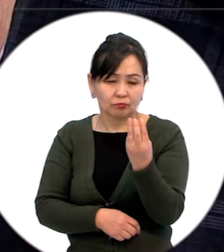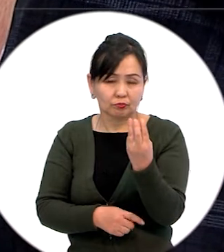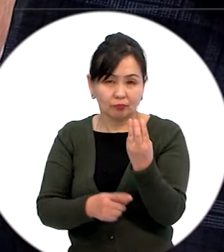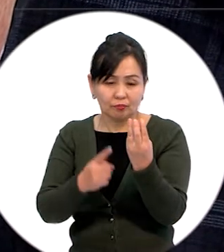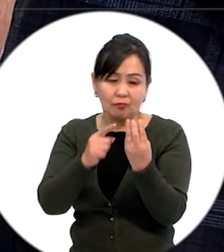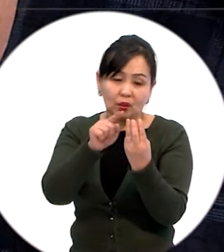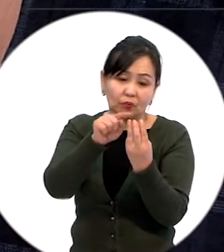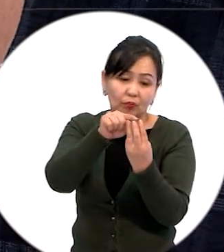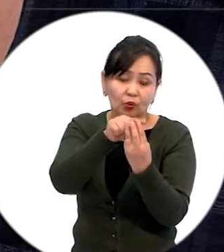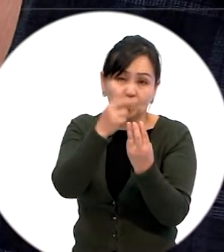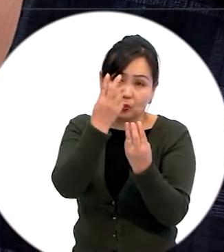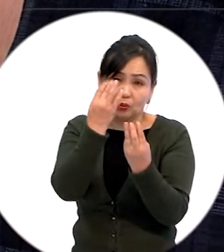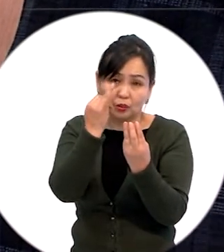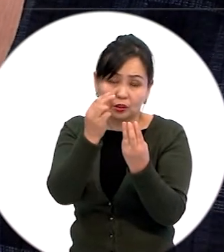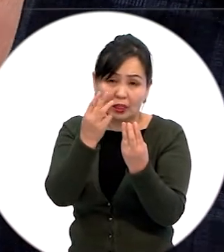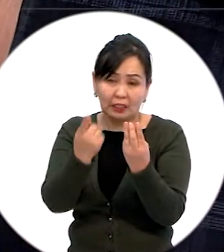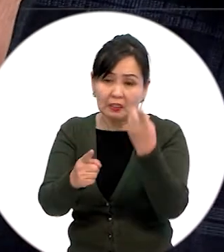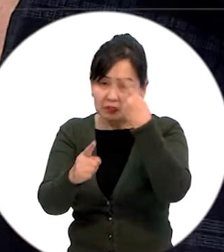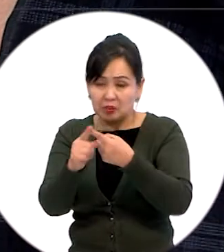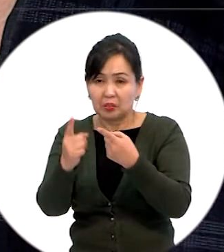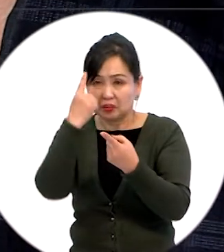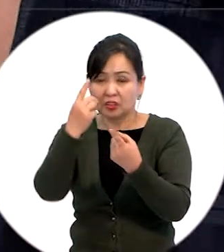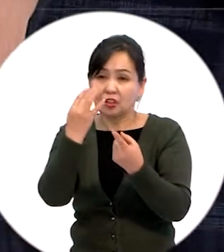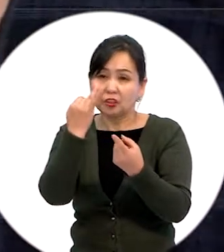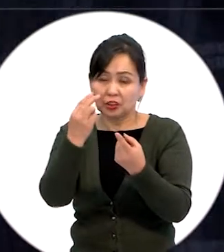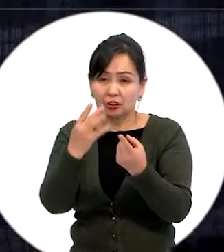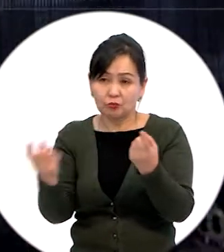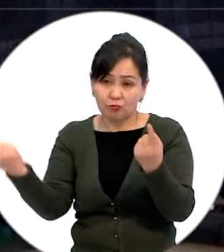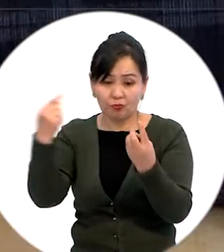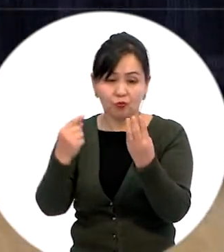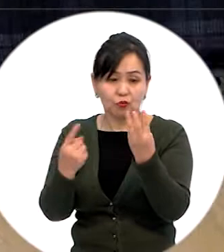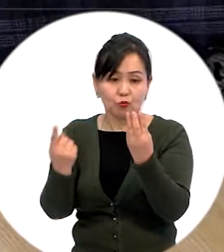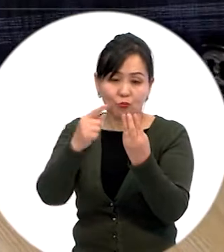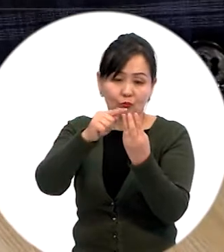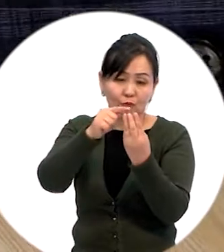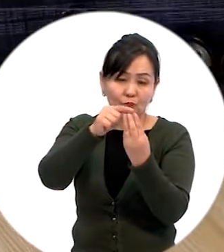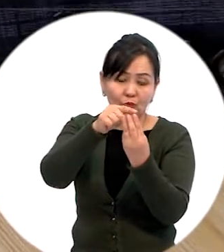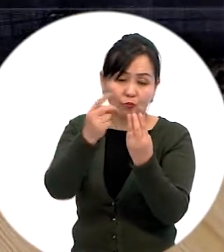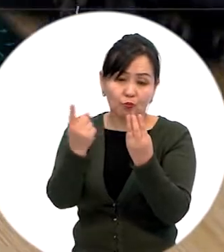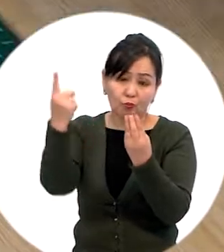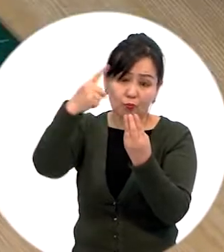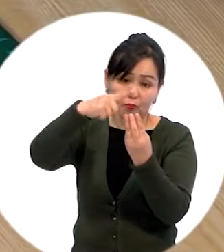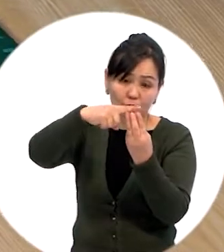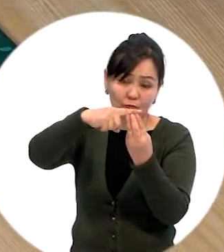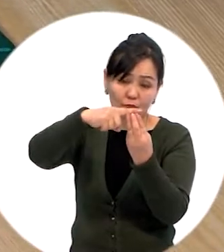ахаад нэг ишнээс салбарлан гарсан байдаг учраас тэр ишийн дээр ингээд хийчээ. За илүү гарсангаа